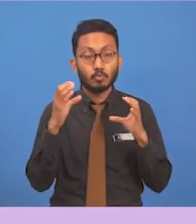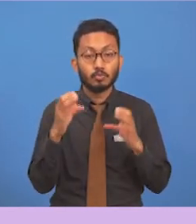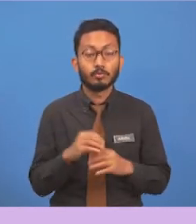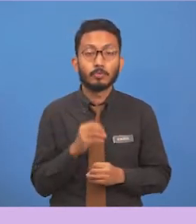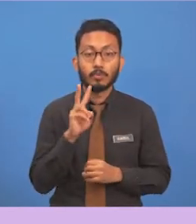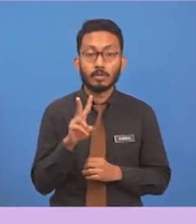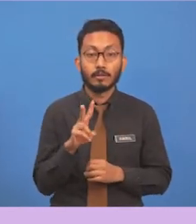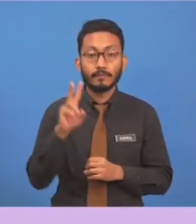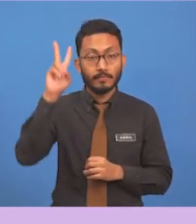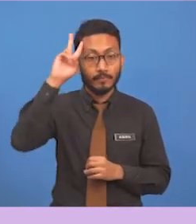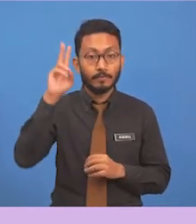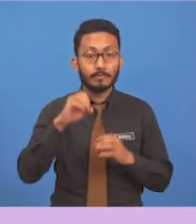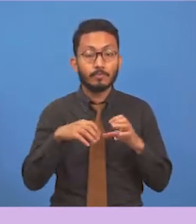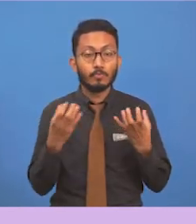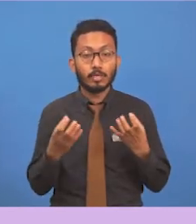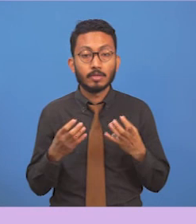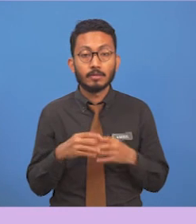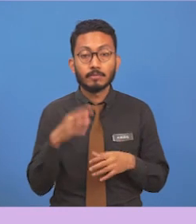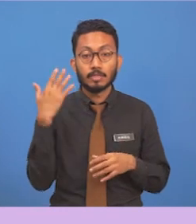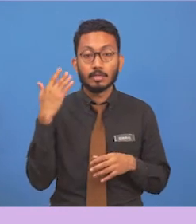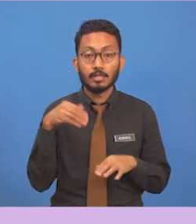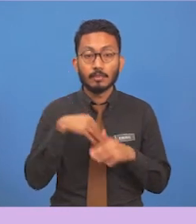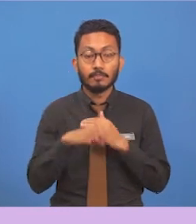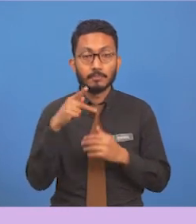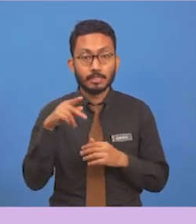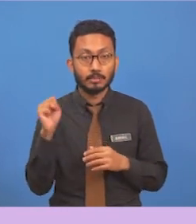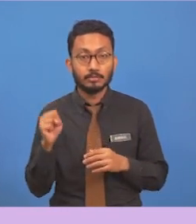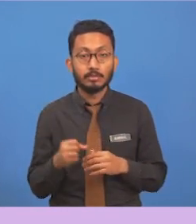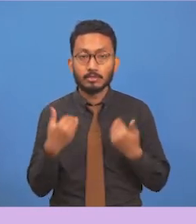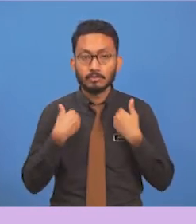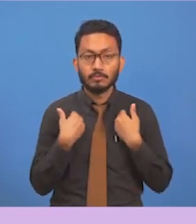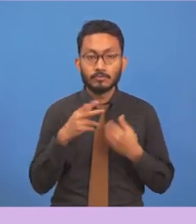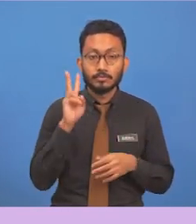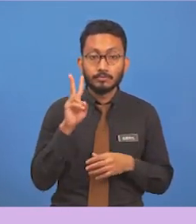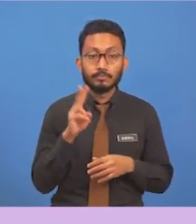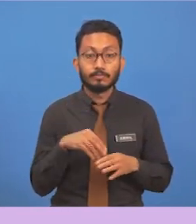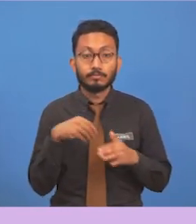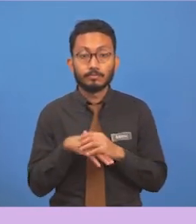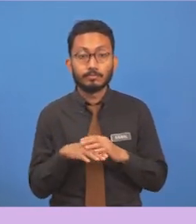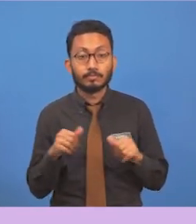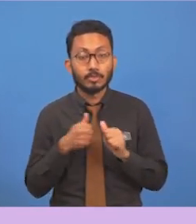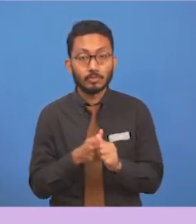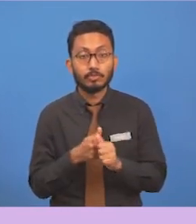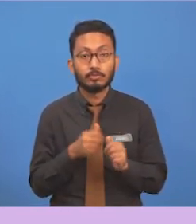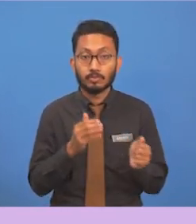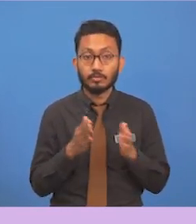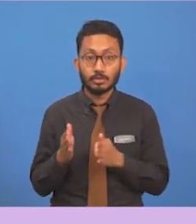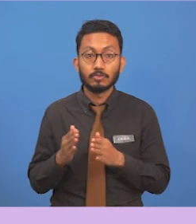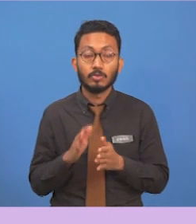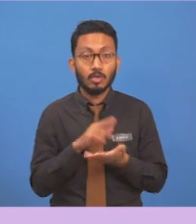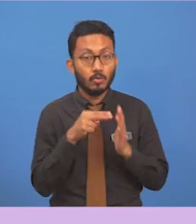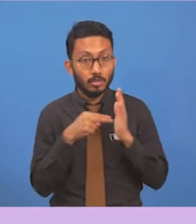membuat bising dalam perpustakaan Adakah bebek mematuhi peraturan sekolah y bebek tidak